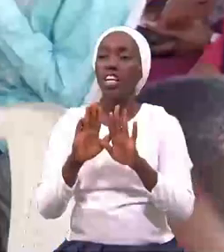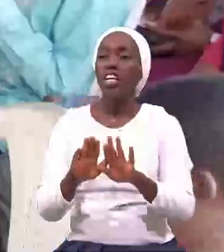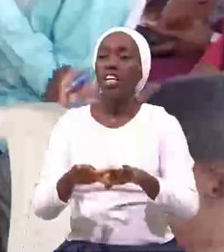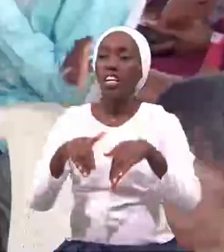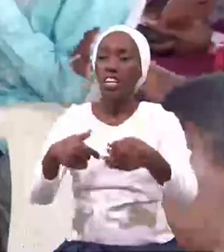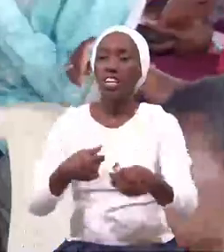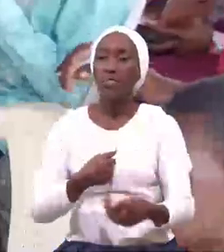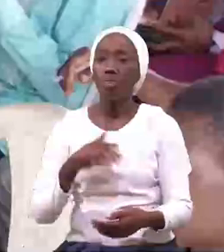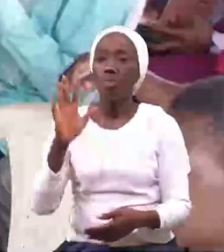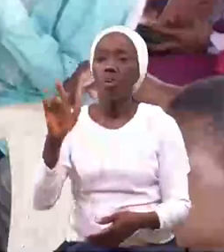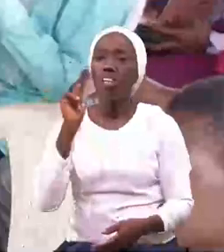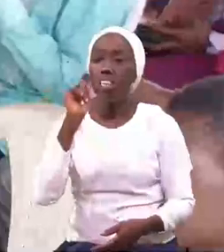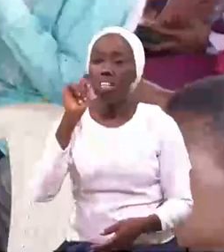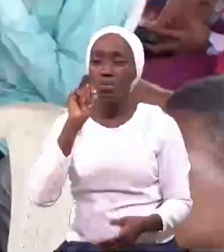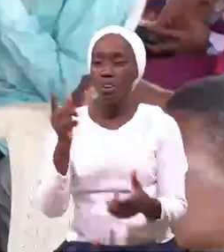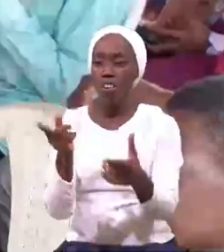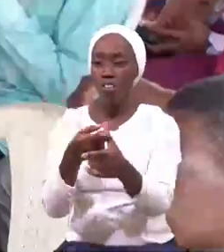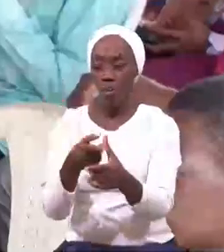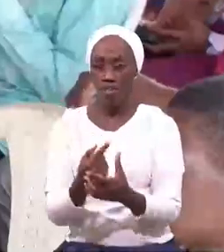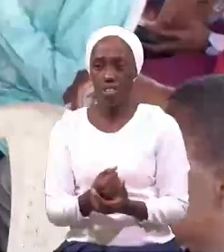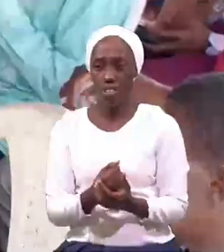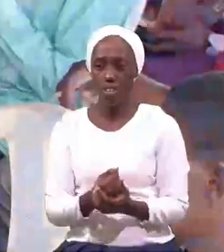Donne-moi d'abord ton témoignage.